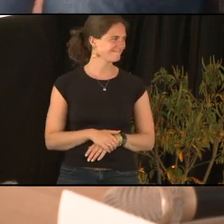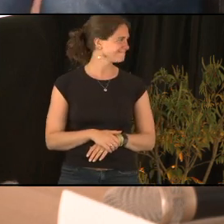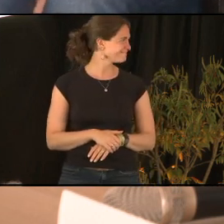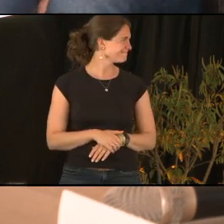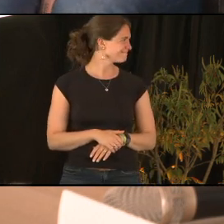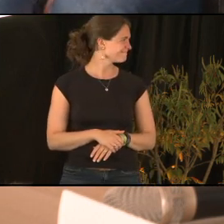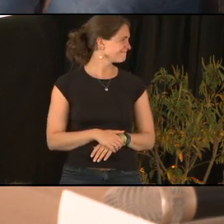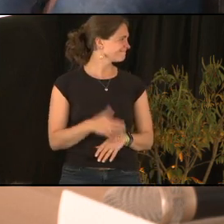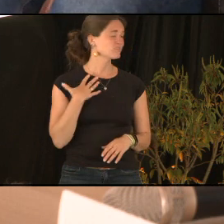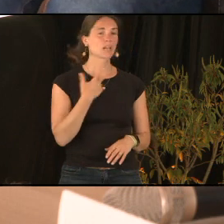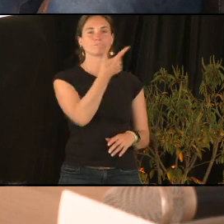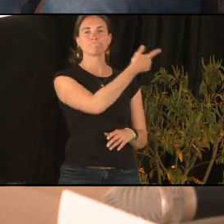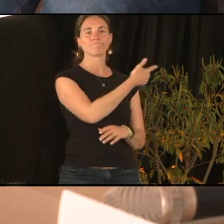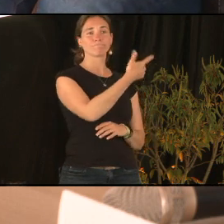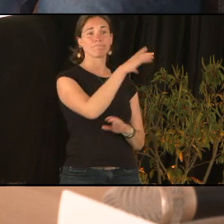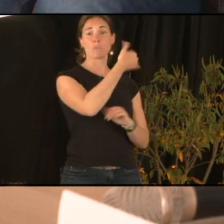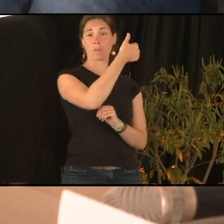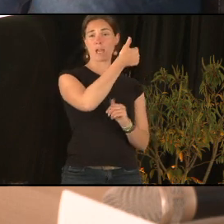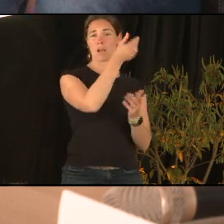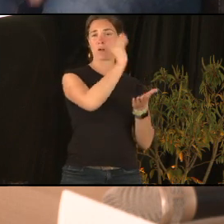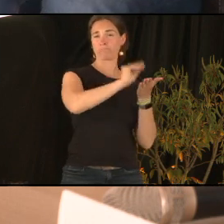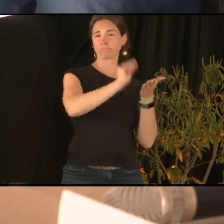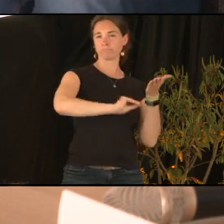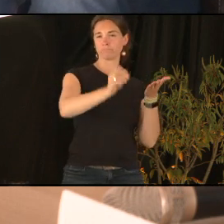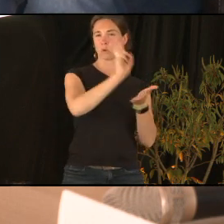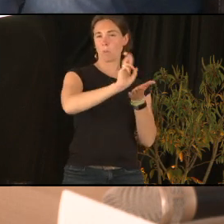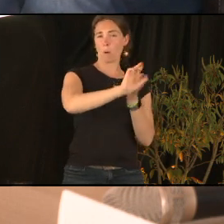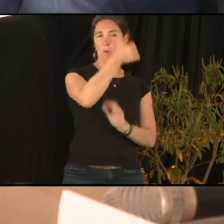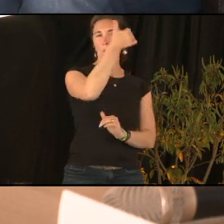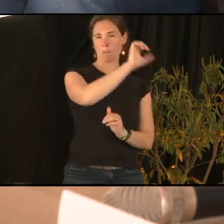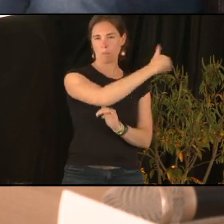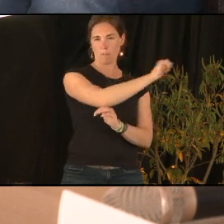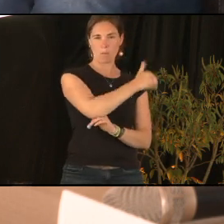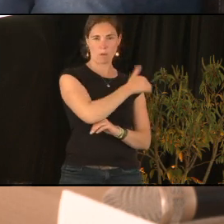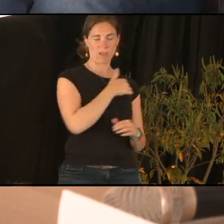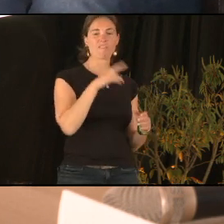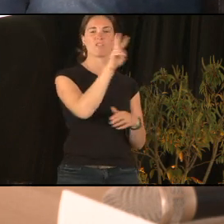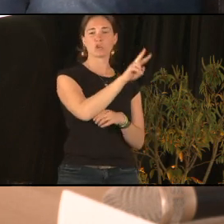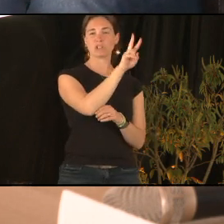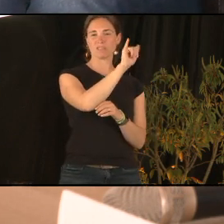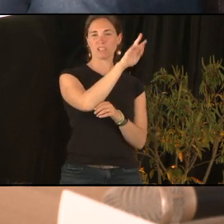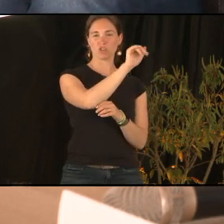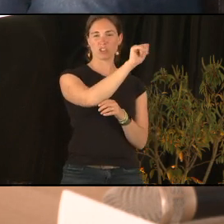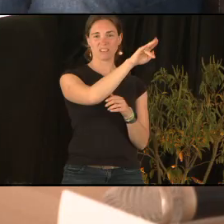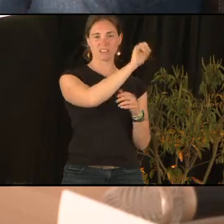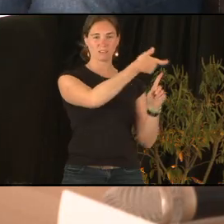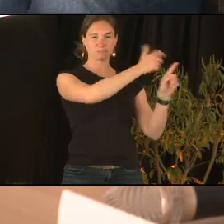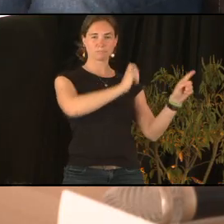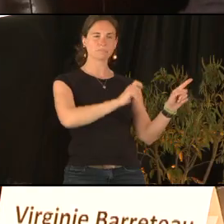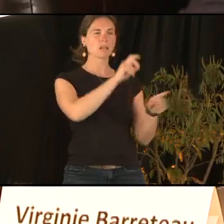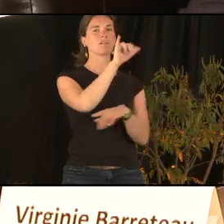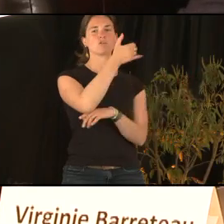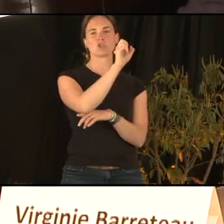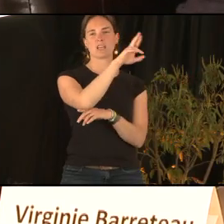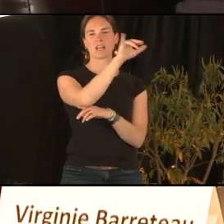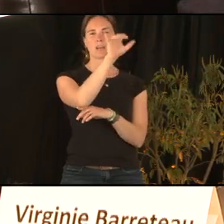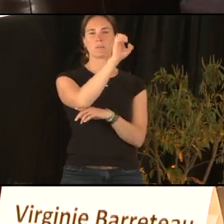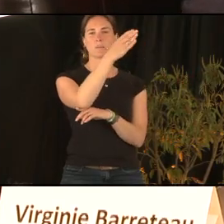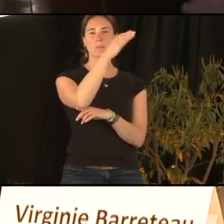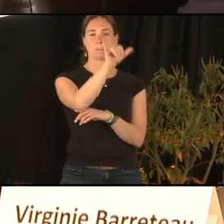Rencontre avec trois primo-romanciers, Virginie Barreto, Jérémy Brugidou